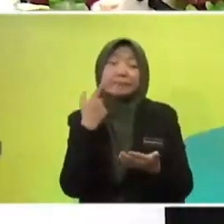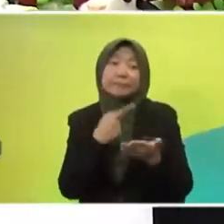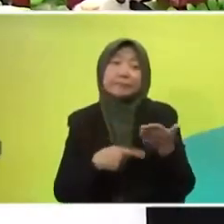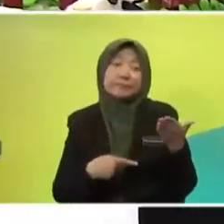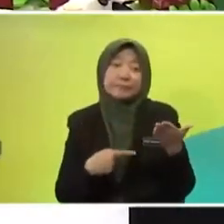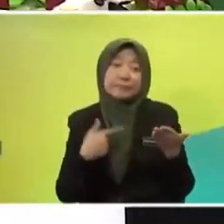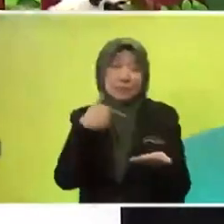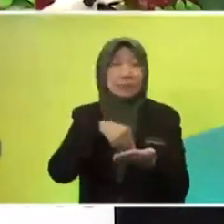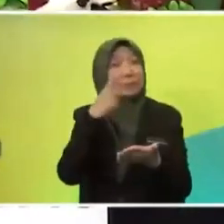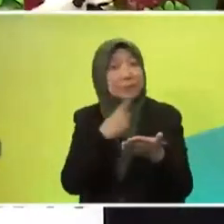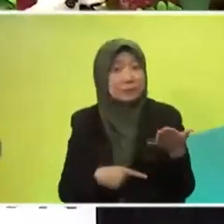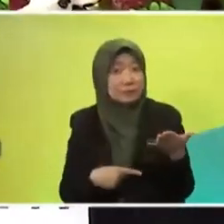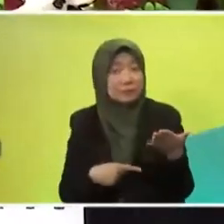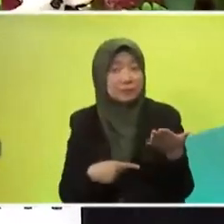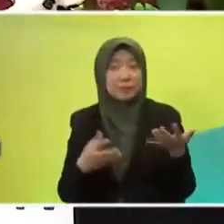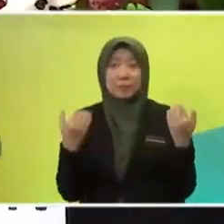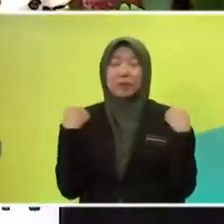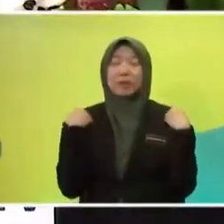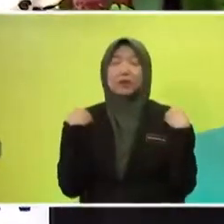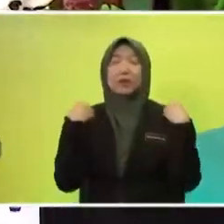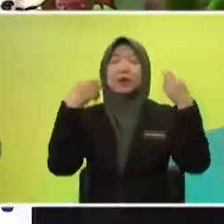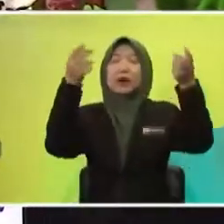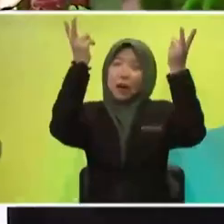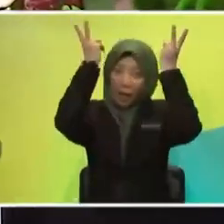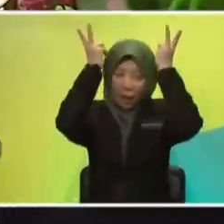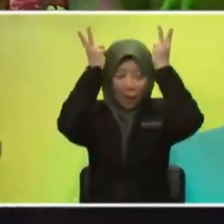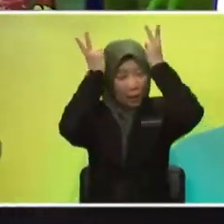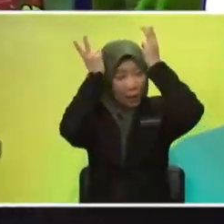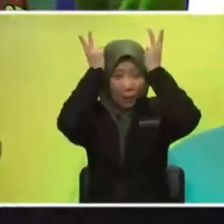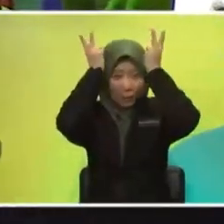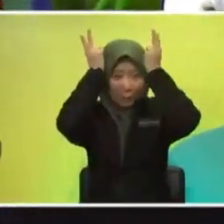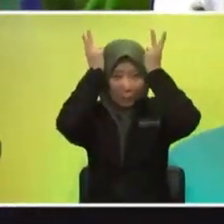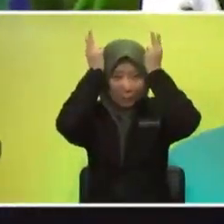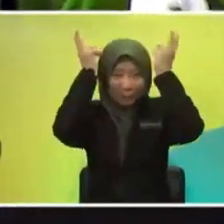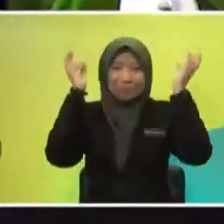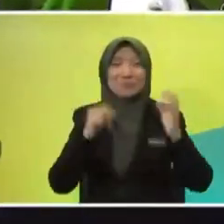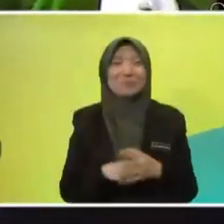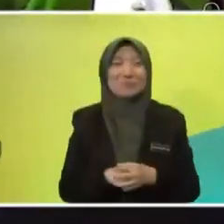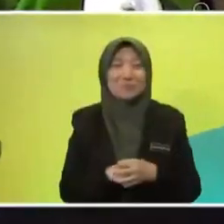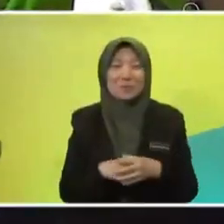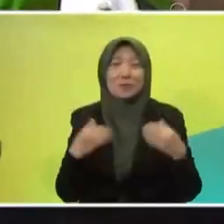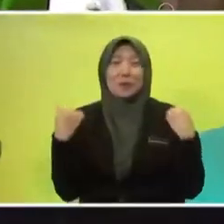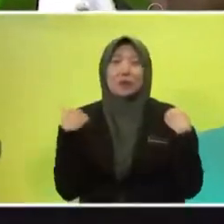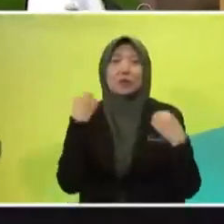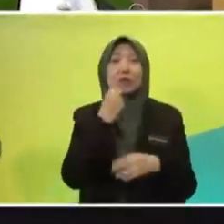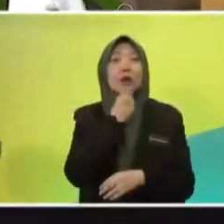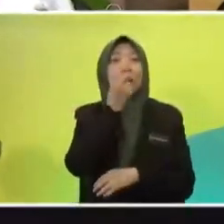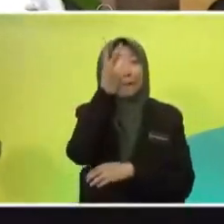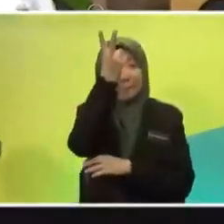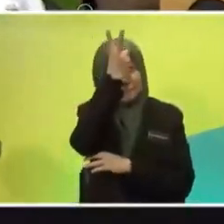saya nampak ada arnab. Ya, betul. Kita ada arnab, kita ada